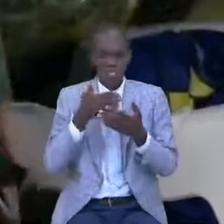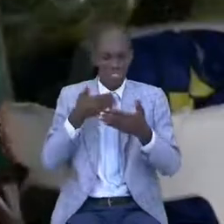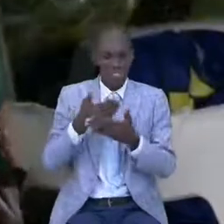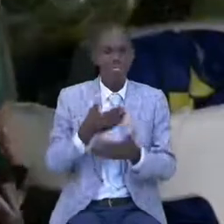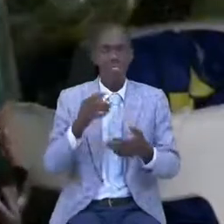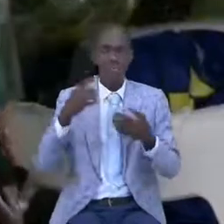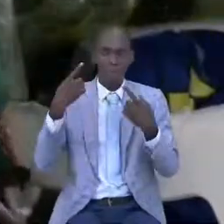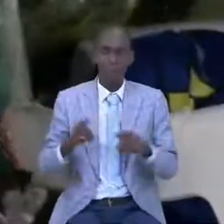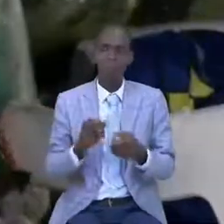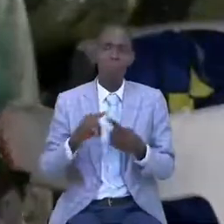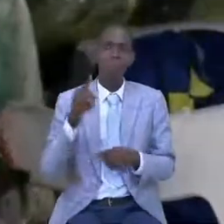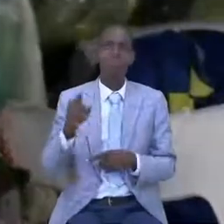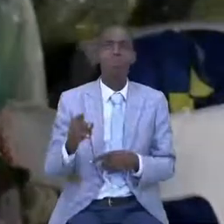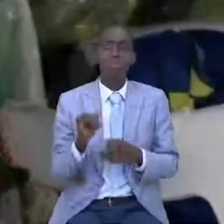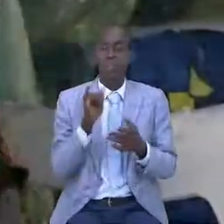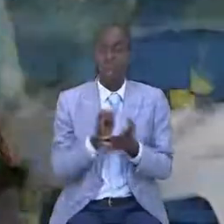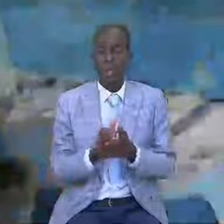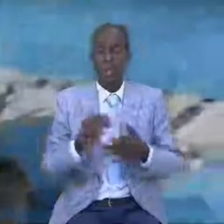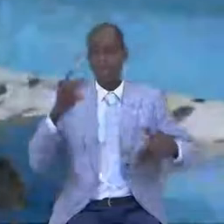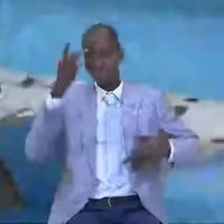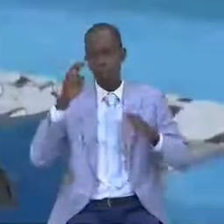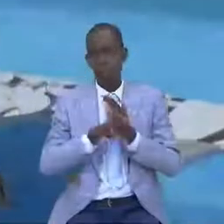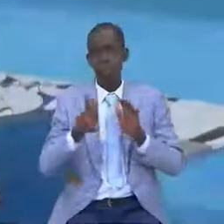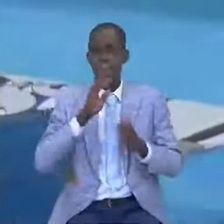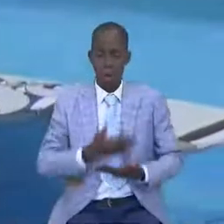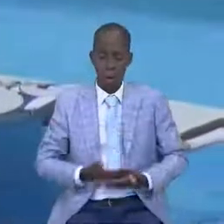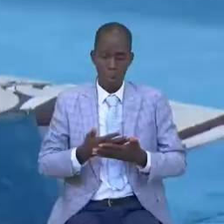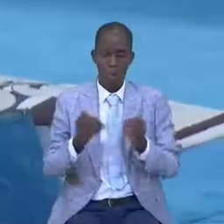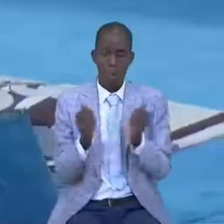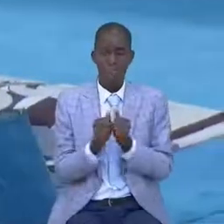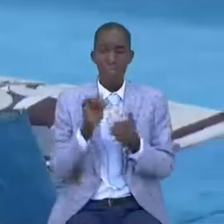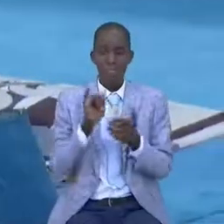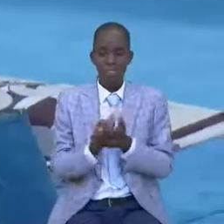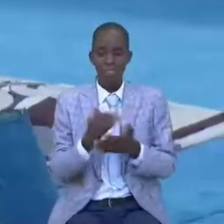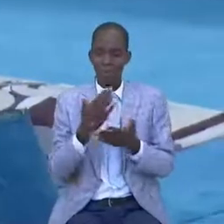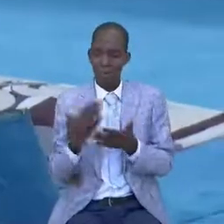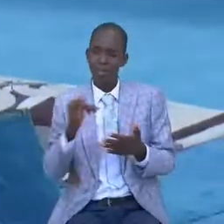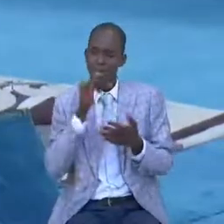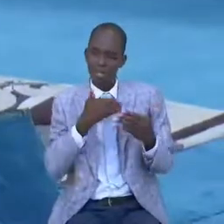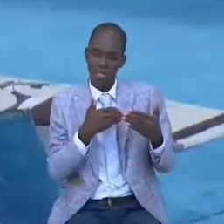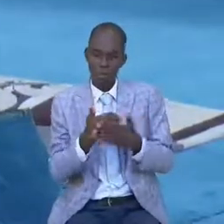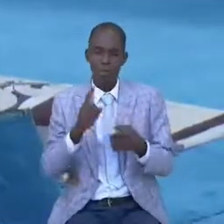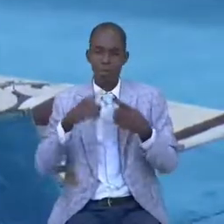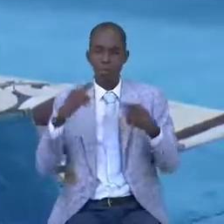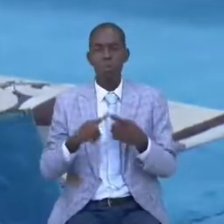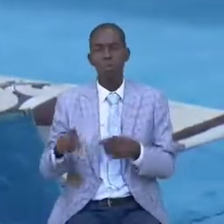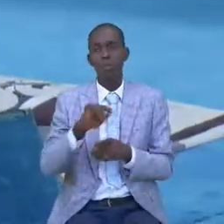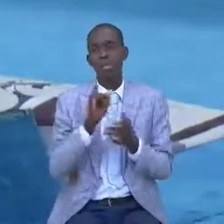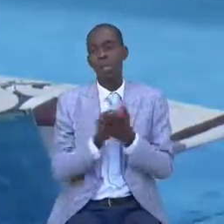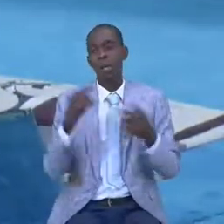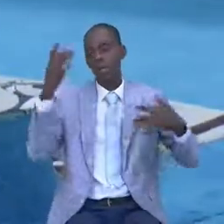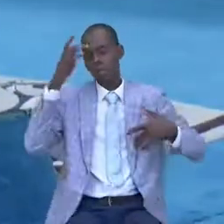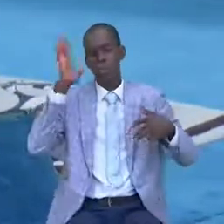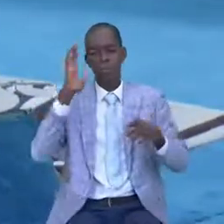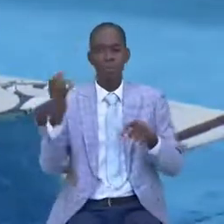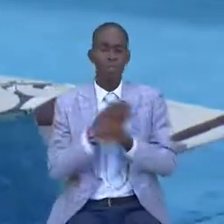regarde pas à gauche, à droite, ni derrière toi. Quelque chose est sur le point de t'arriver. L'infimité avec laquelle tu